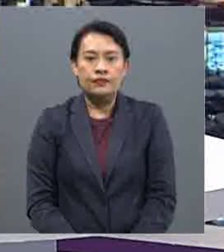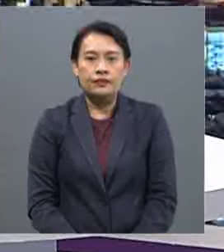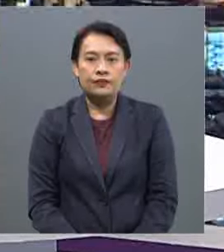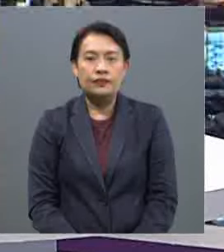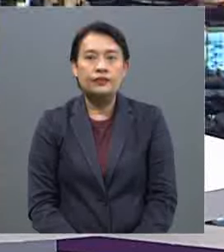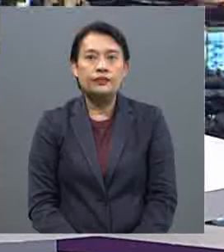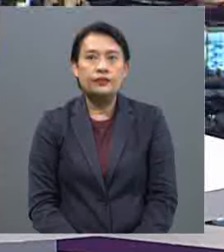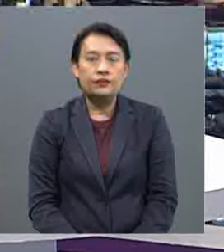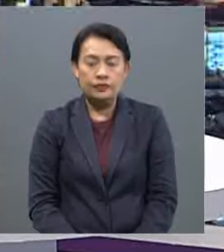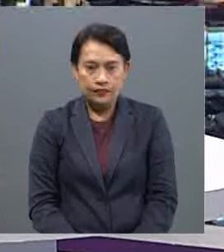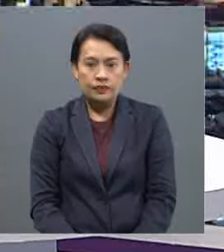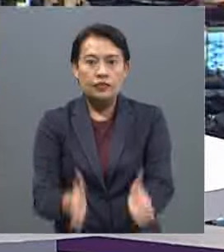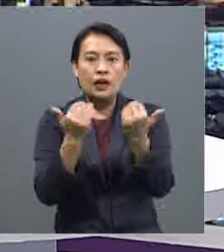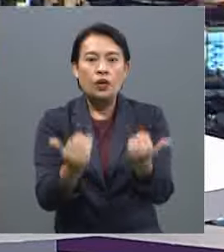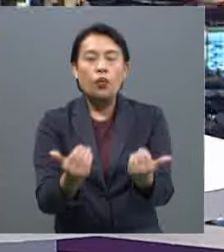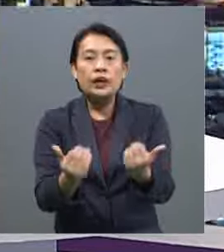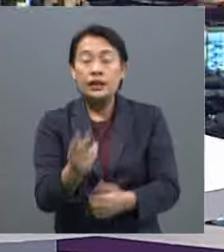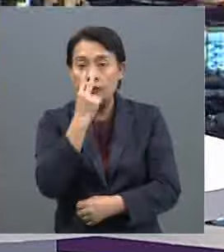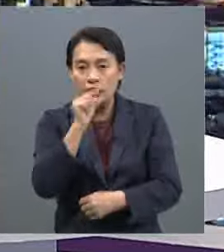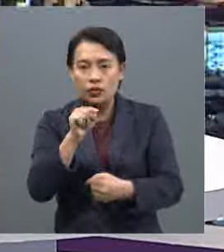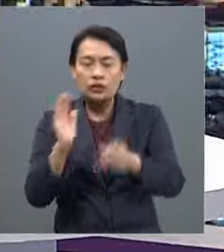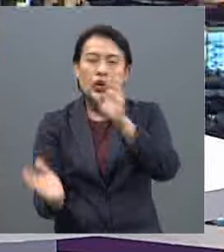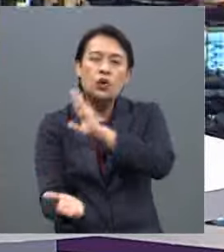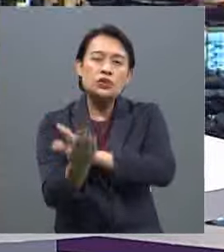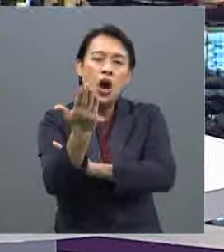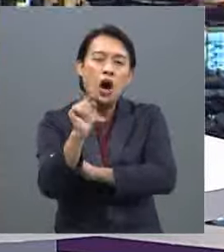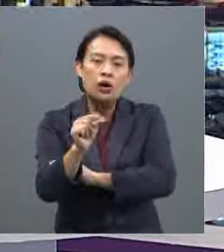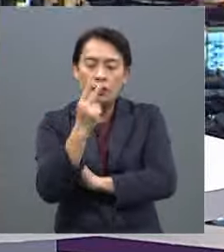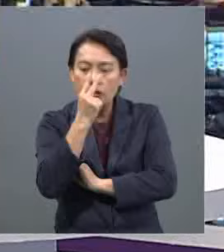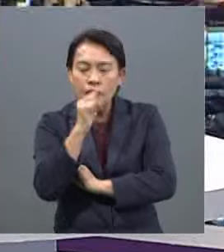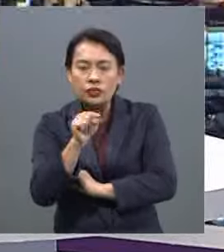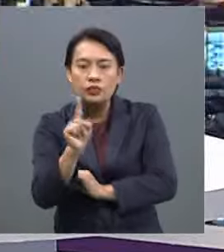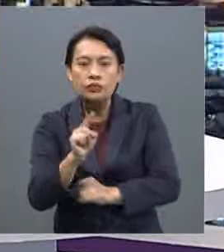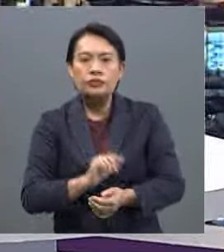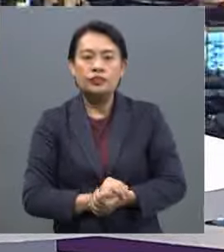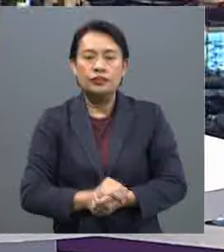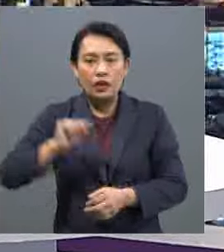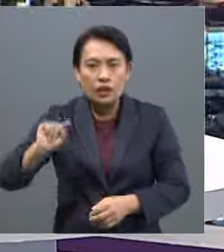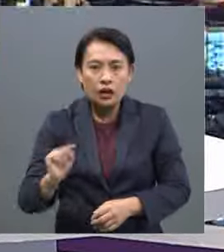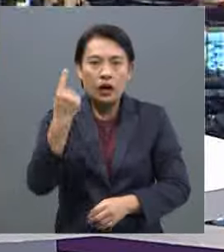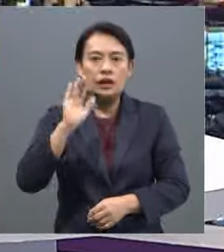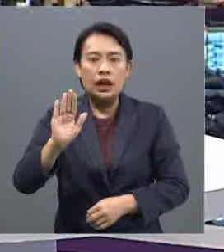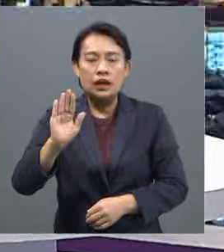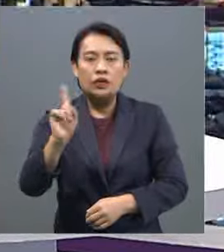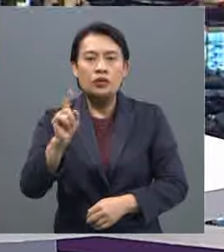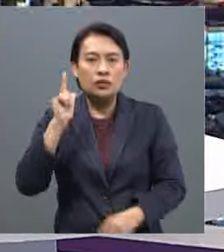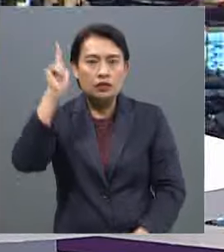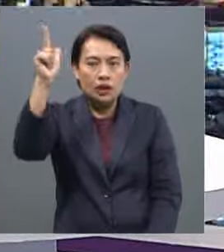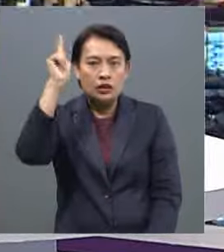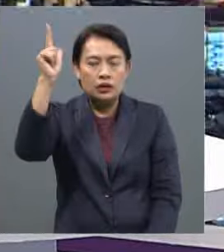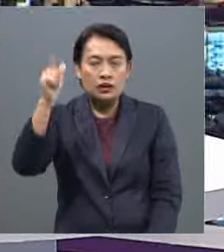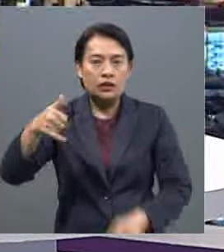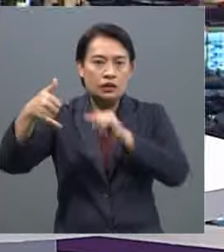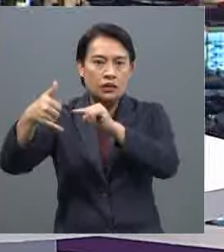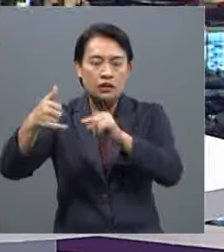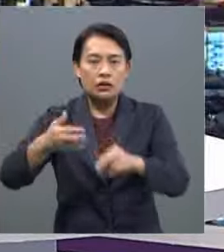อีกหนึ่งความเคลื่อนไหวที่วันนี้จับตากันมาตั้งแต่เช้ามืดเลยนะคะก็คือการปรากฏตัวครั้งแรกของนายทักษิณชินวัตรอดีต